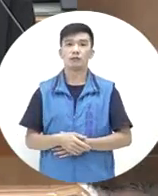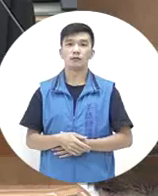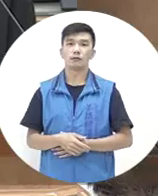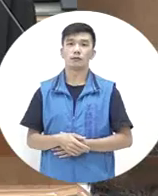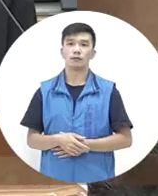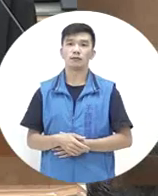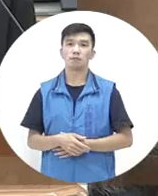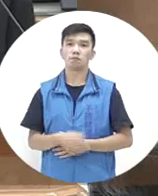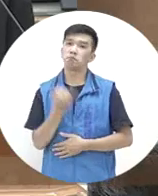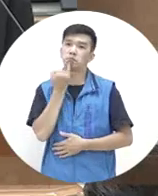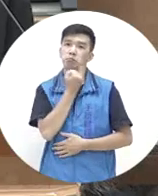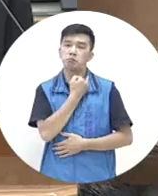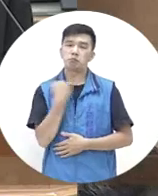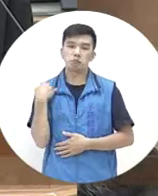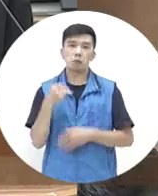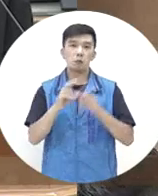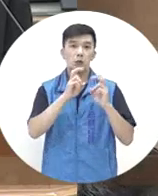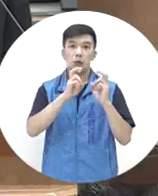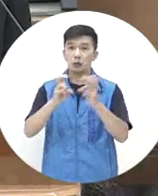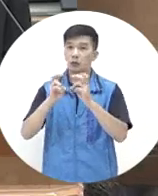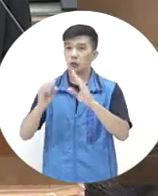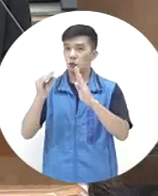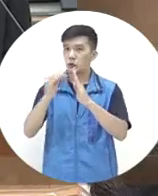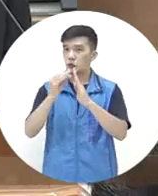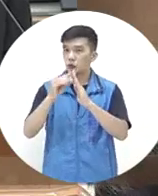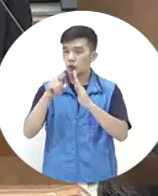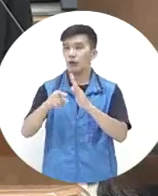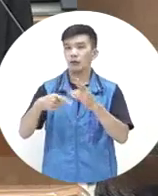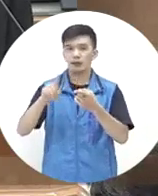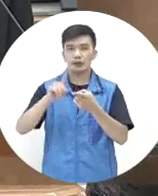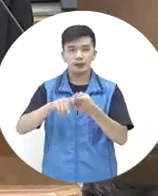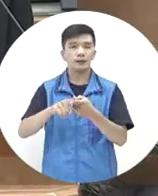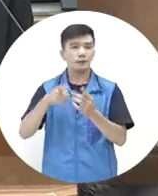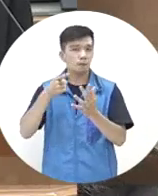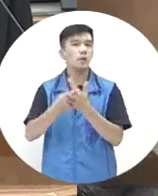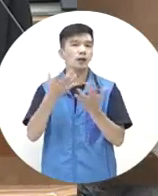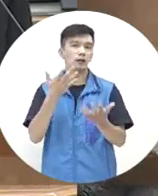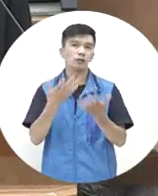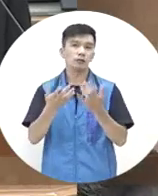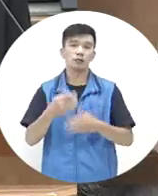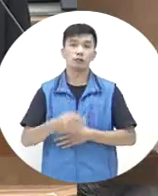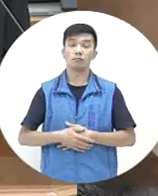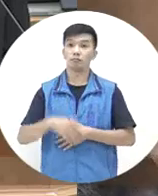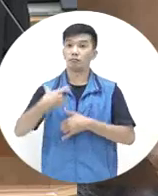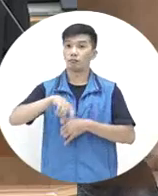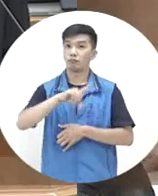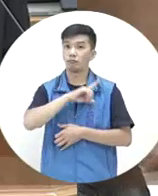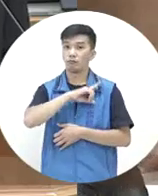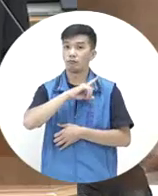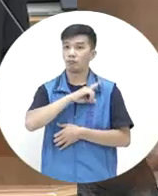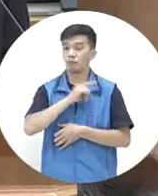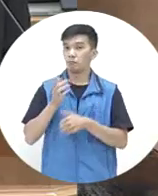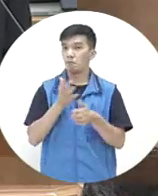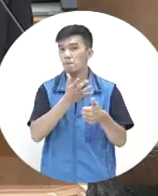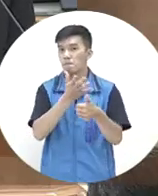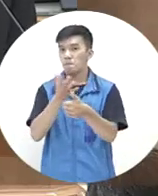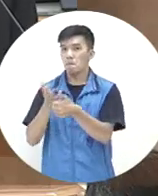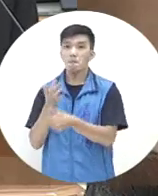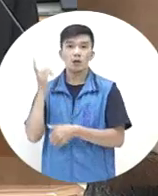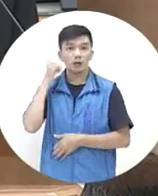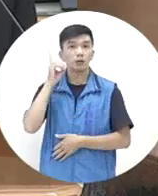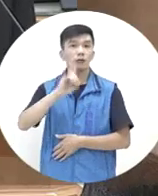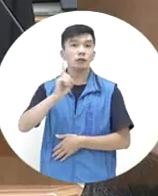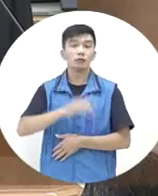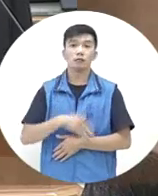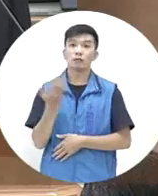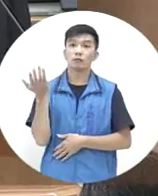家可能那个捷运局要更了解了，为什么？因为据我所知啦，光钢材料啊，在我们的六月份